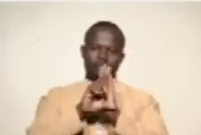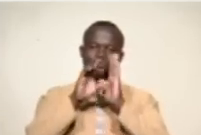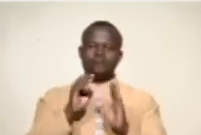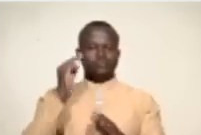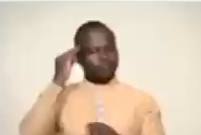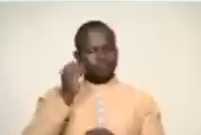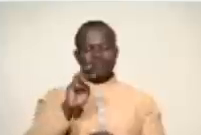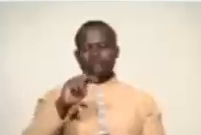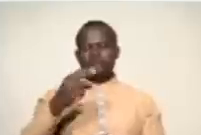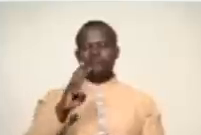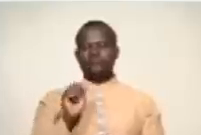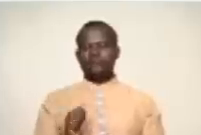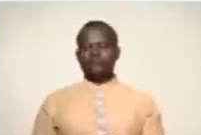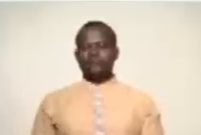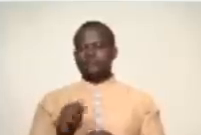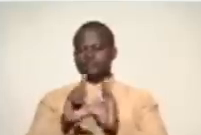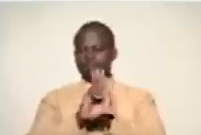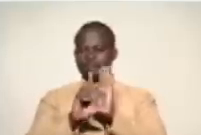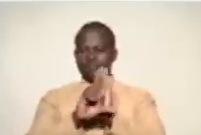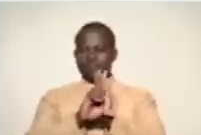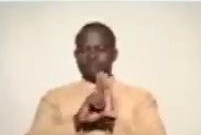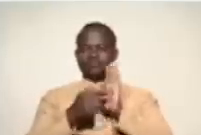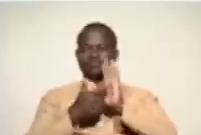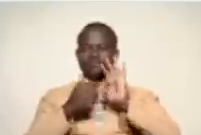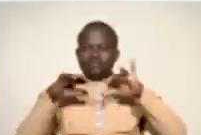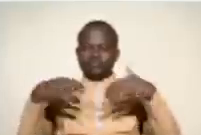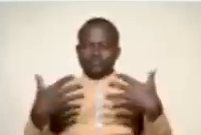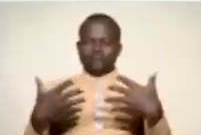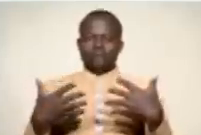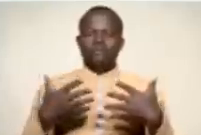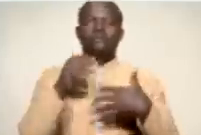Murangwa Faustin. Hari amategeko agena uburyo